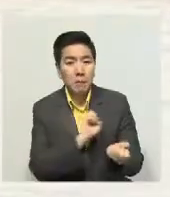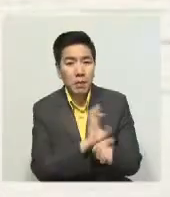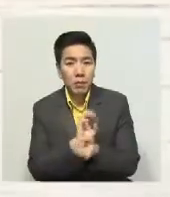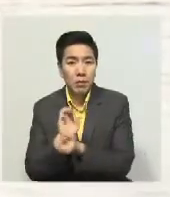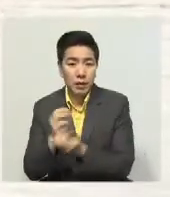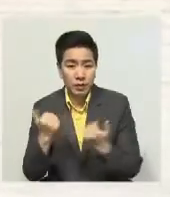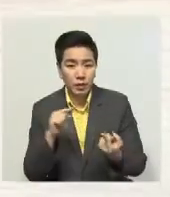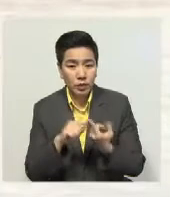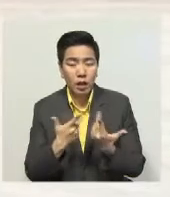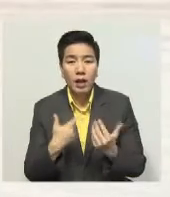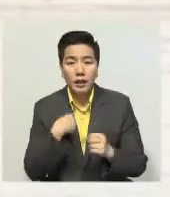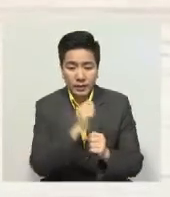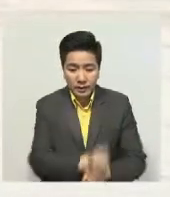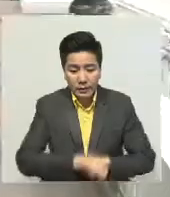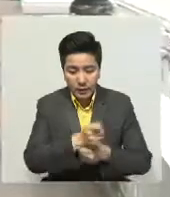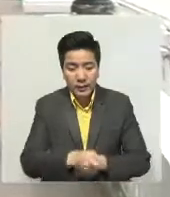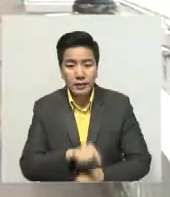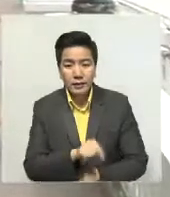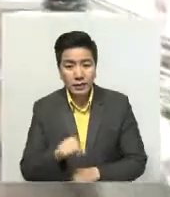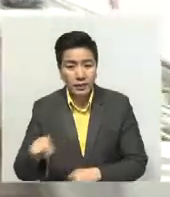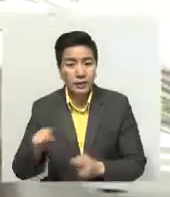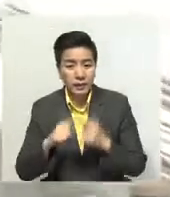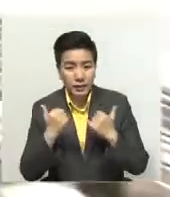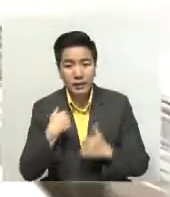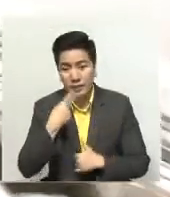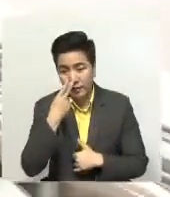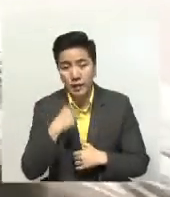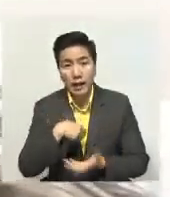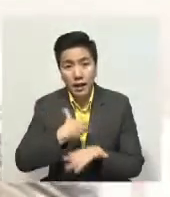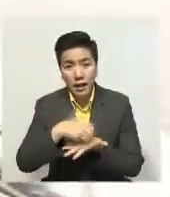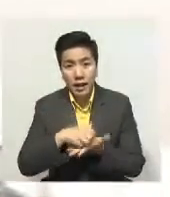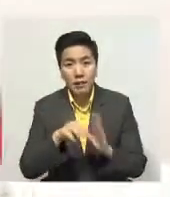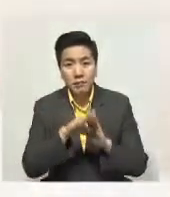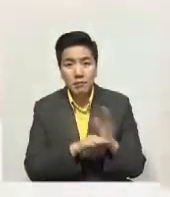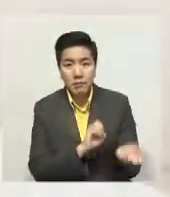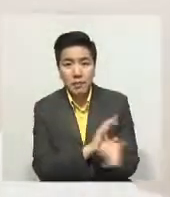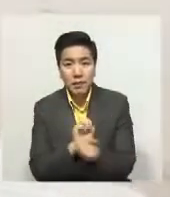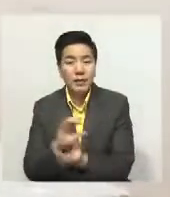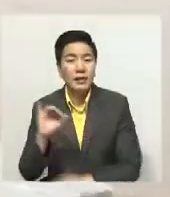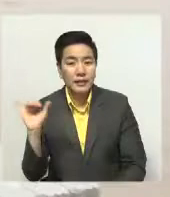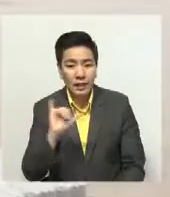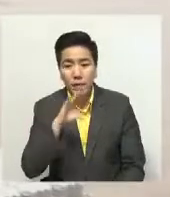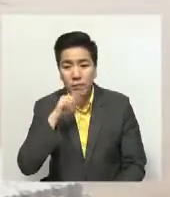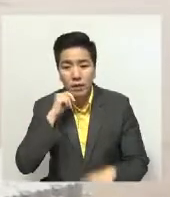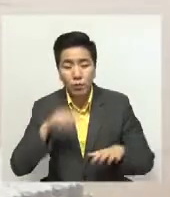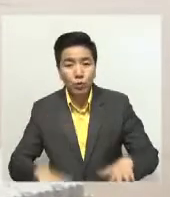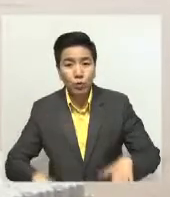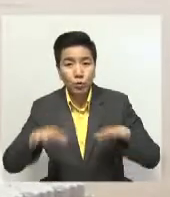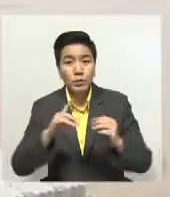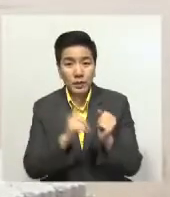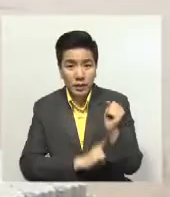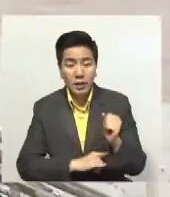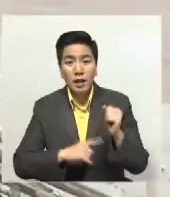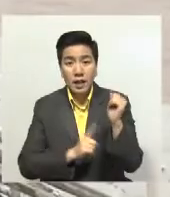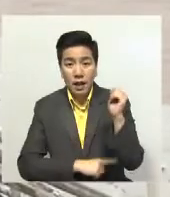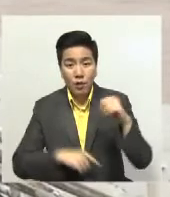ป็นวงกว้างในพื้นที่ของเกษตรกรรมนะคะล่าสุดค่ะก็ยังไม่ได้รับรายงานเรื่องความเสียหายนะคะแต่หากน้ำท่วมนานและฝนต